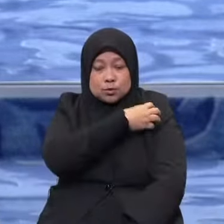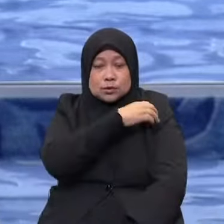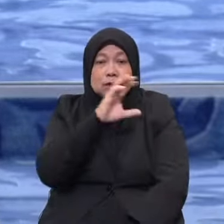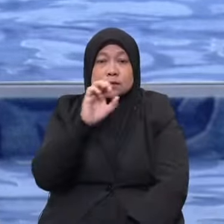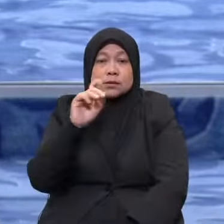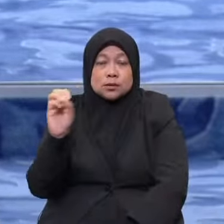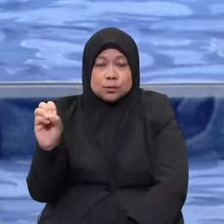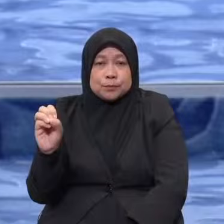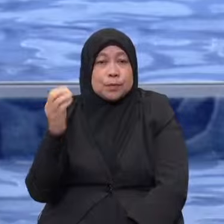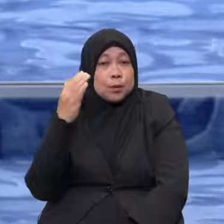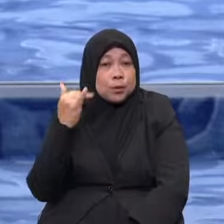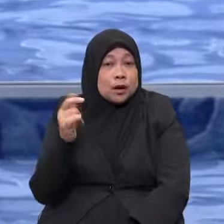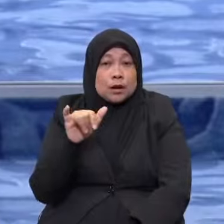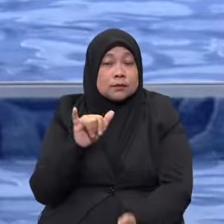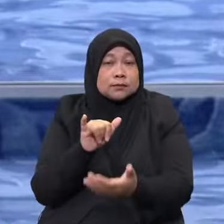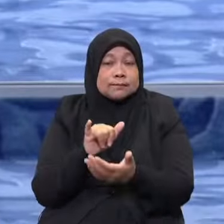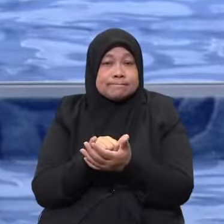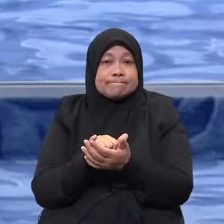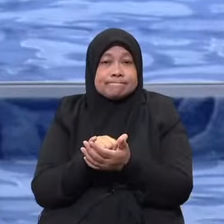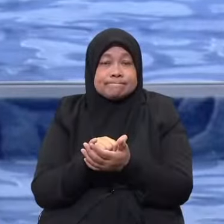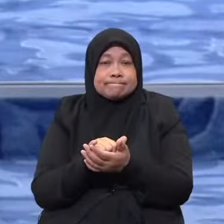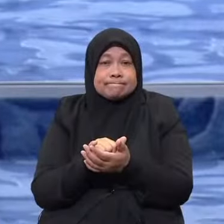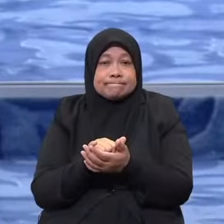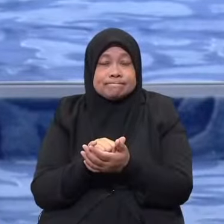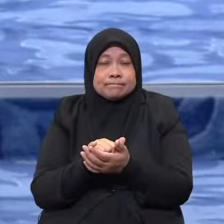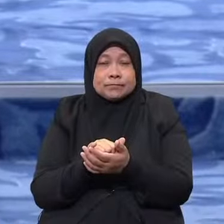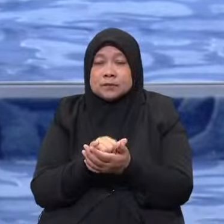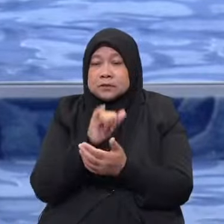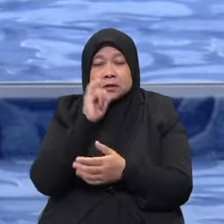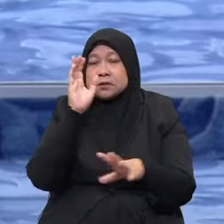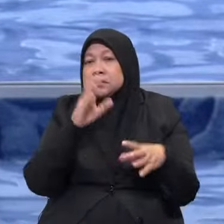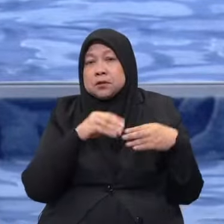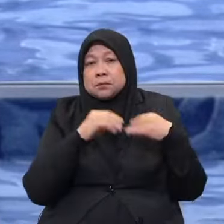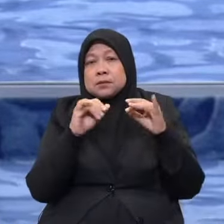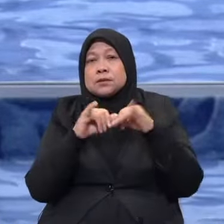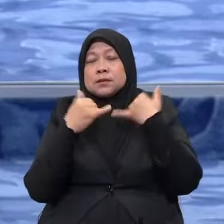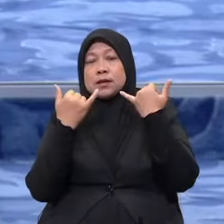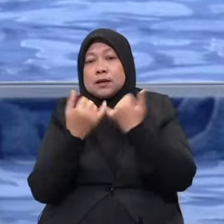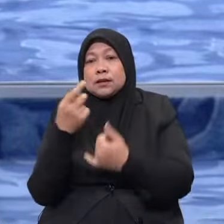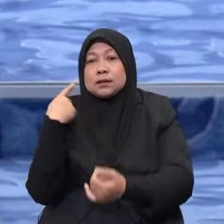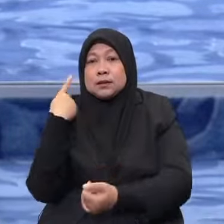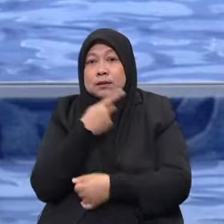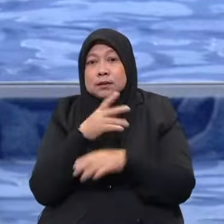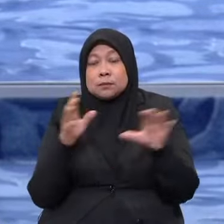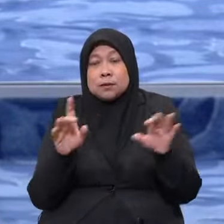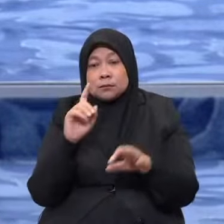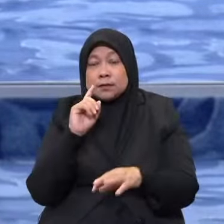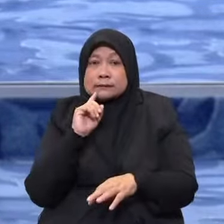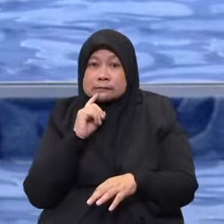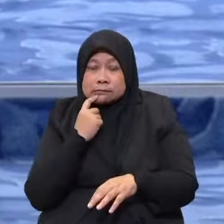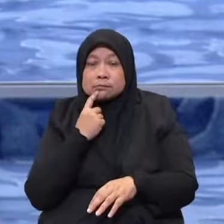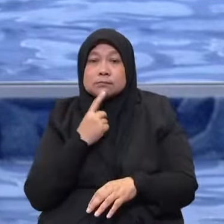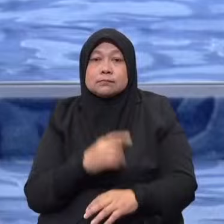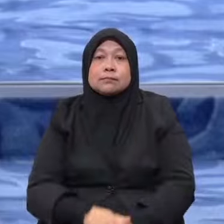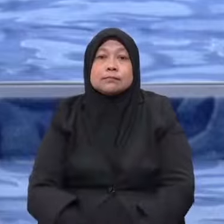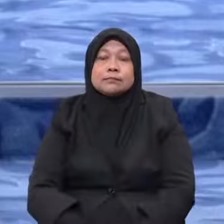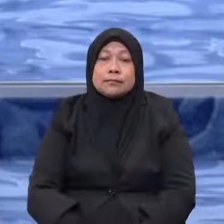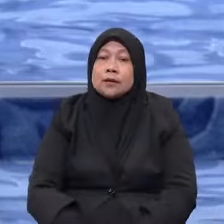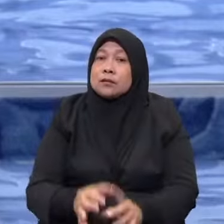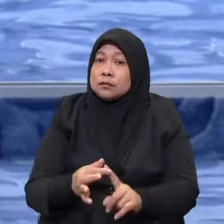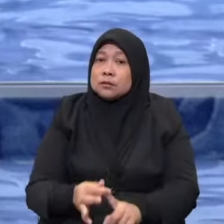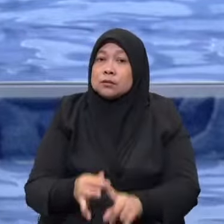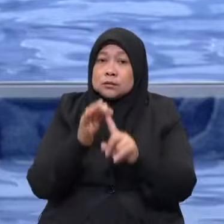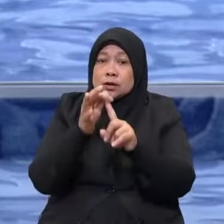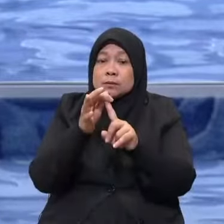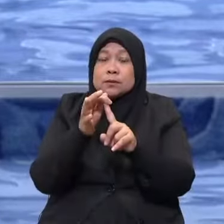CEO. Semua itu tidak menerima syarat yang kita kenakan yang agak ketat, ya. Terutama